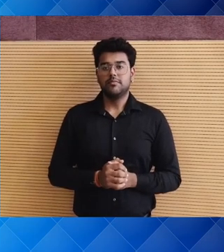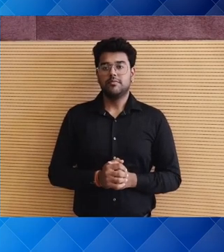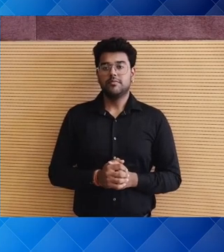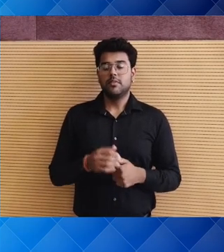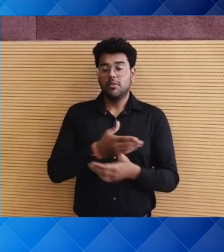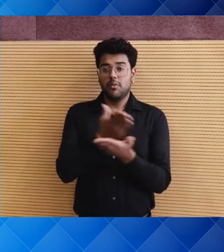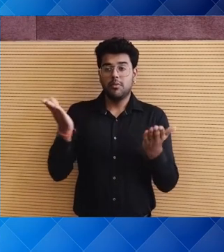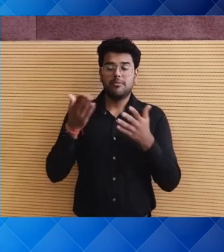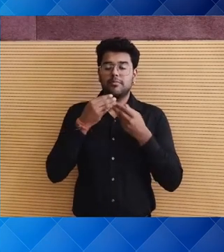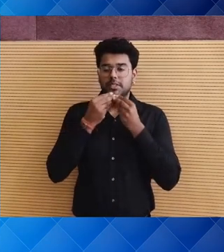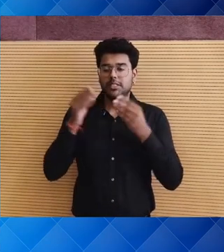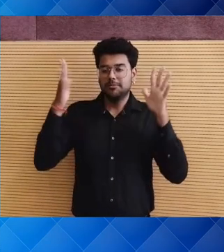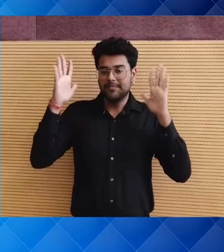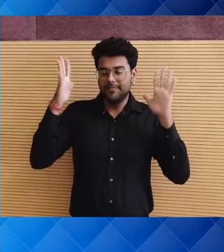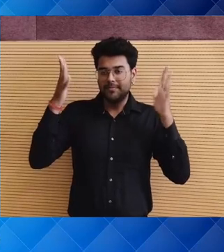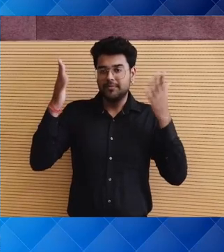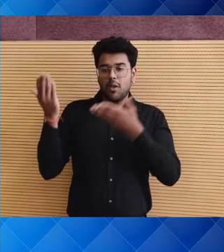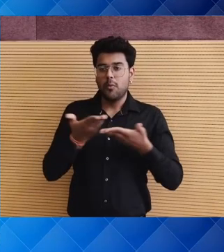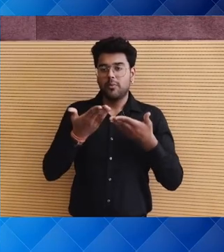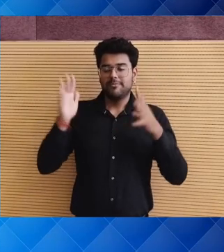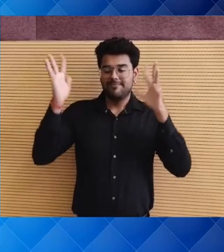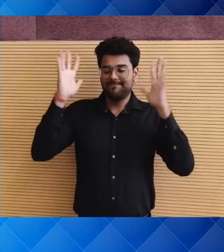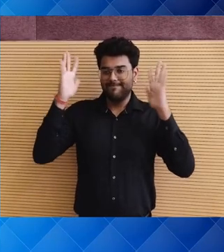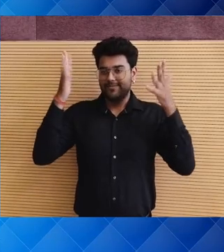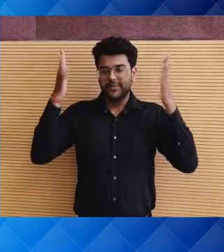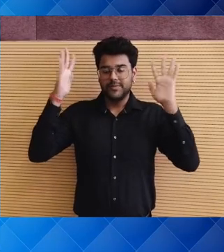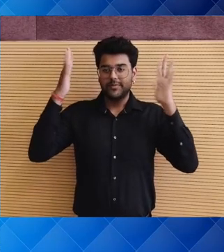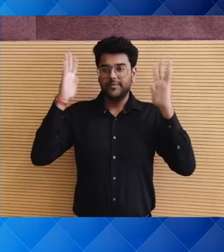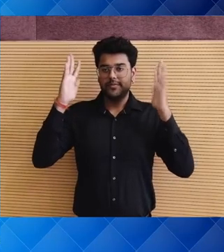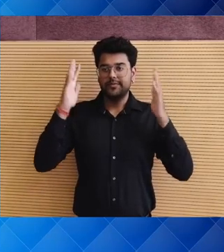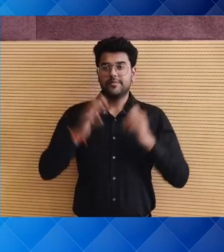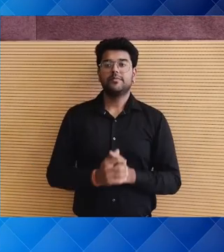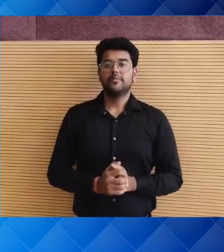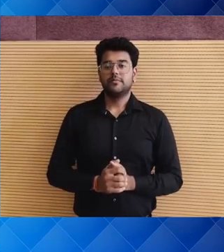आप सब की करतल ध्वनि उनका आगमन गुंजायमान बनाए.